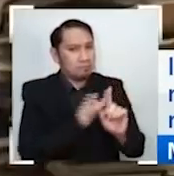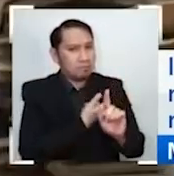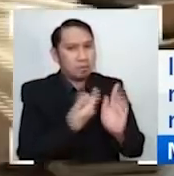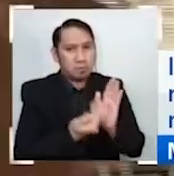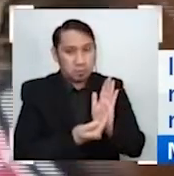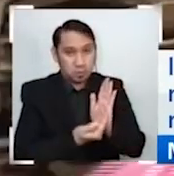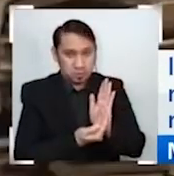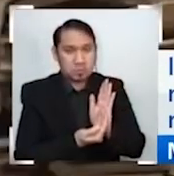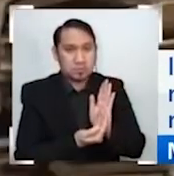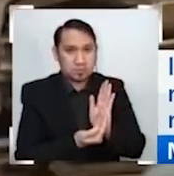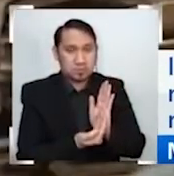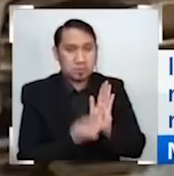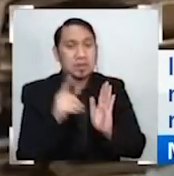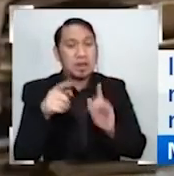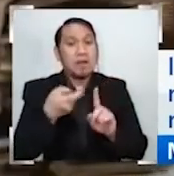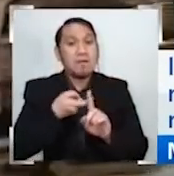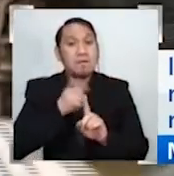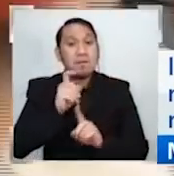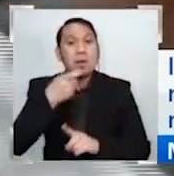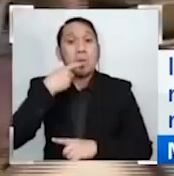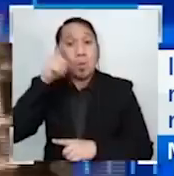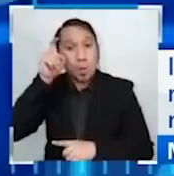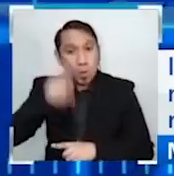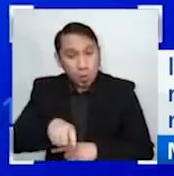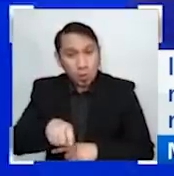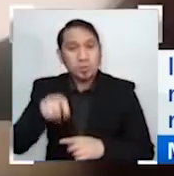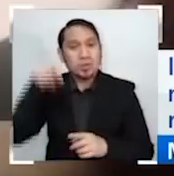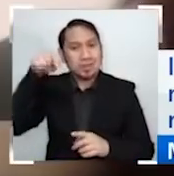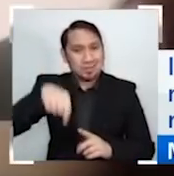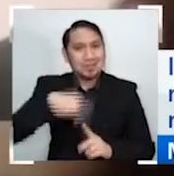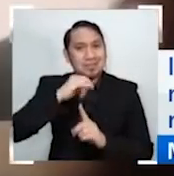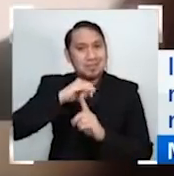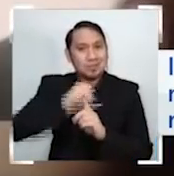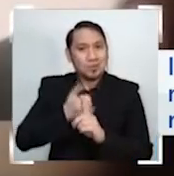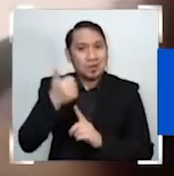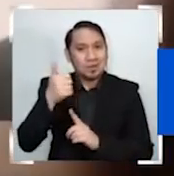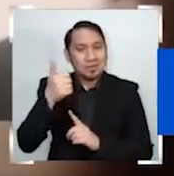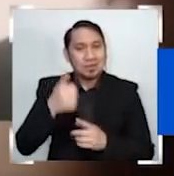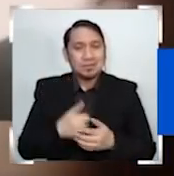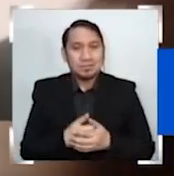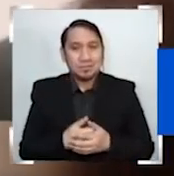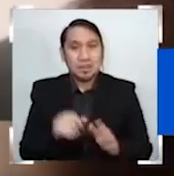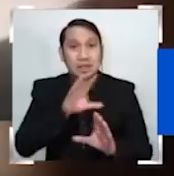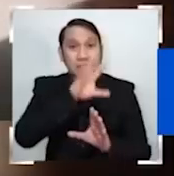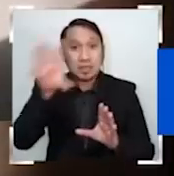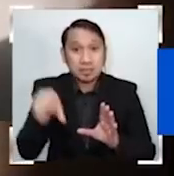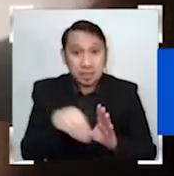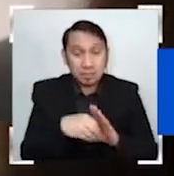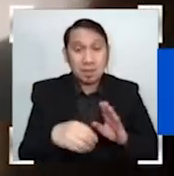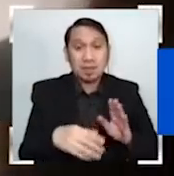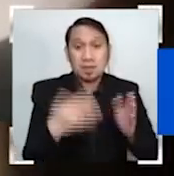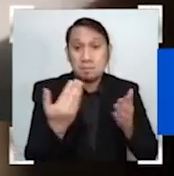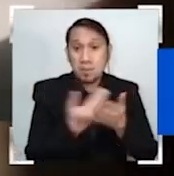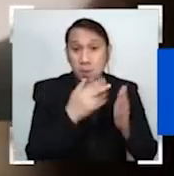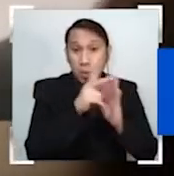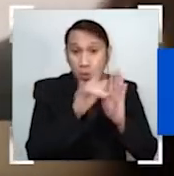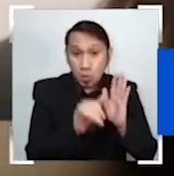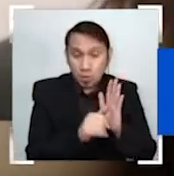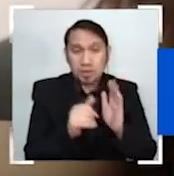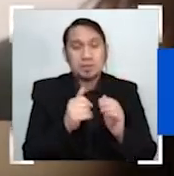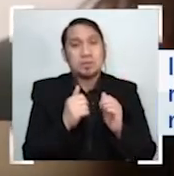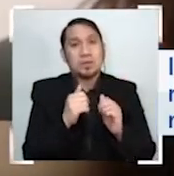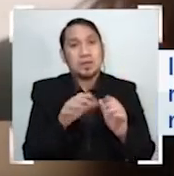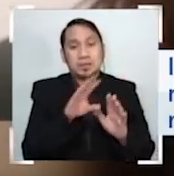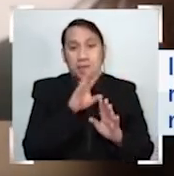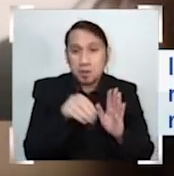yan sa ordinansang ipinatupad nitong January 10. Sa klaw niya, for this case, yung mga private markets